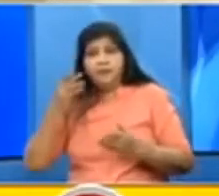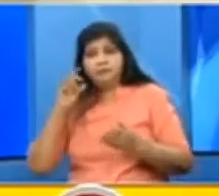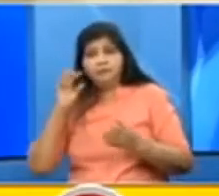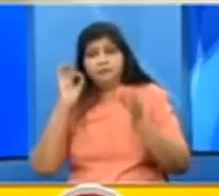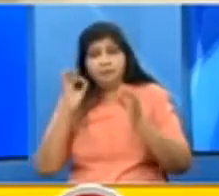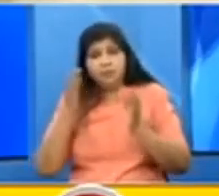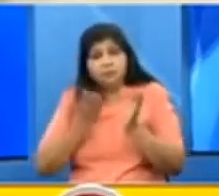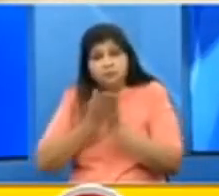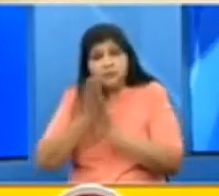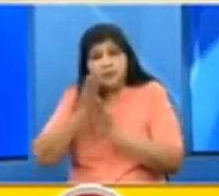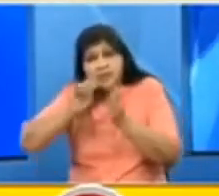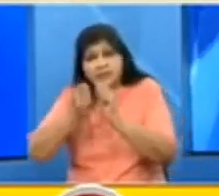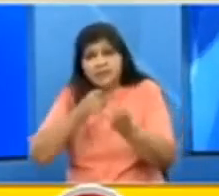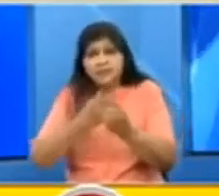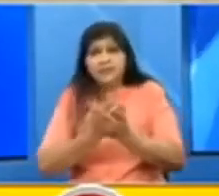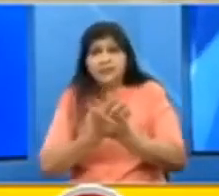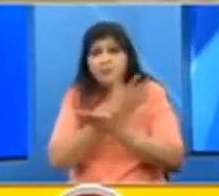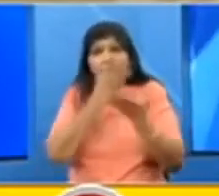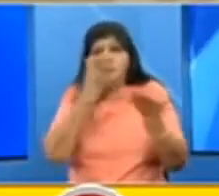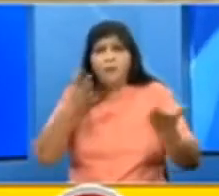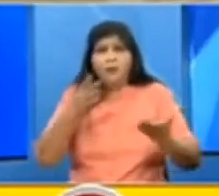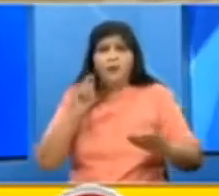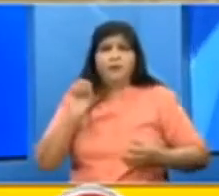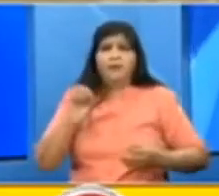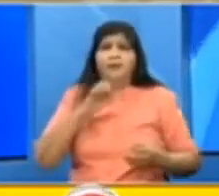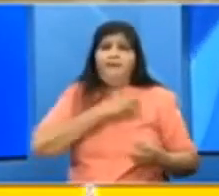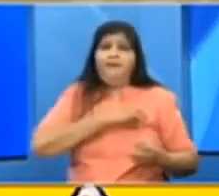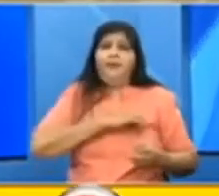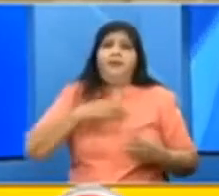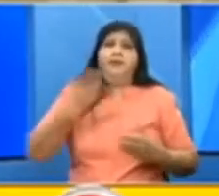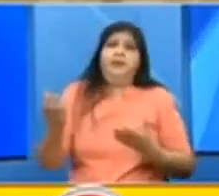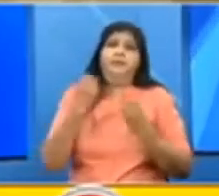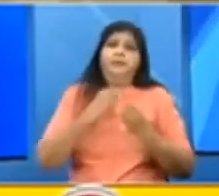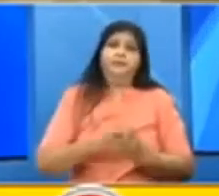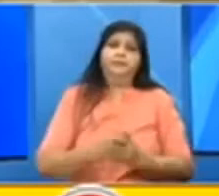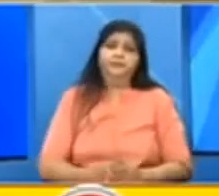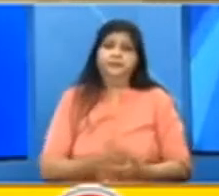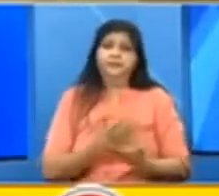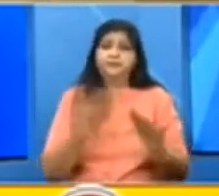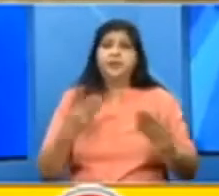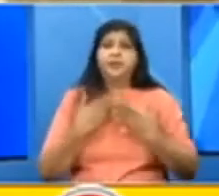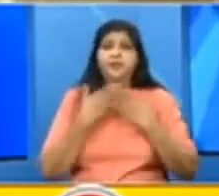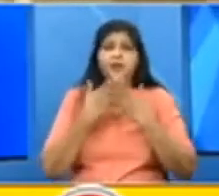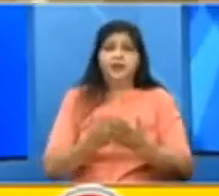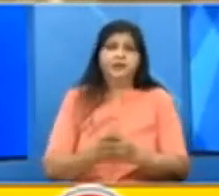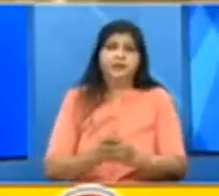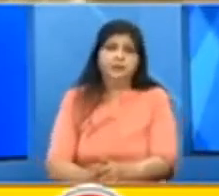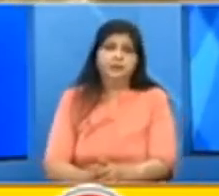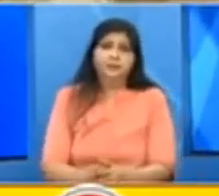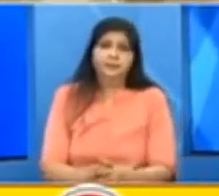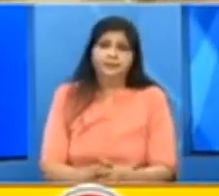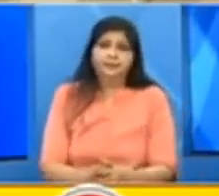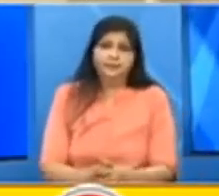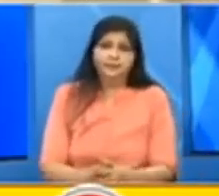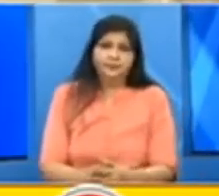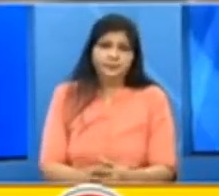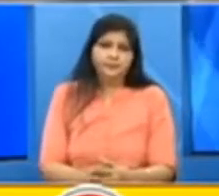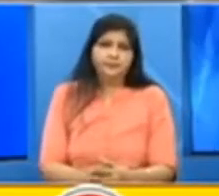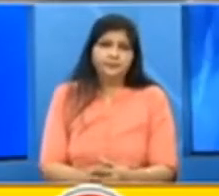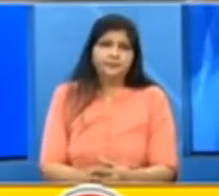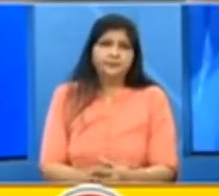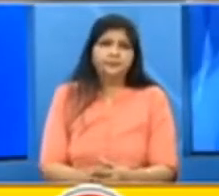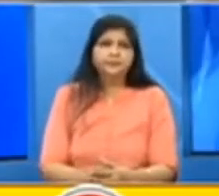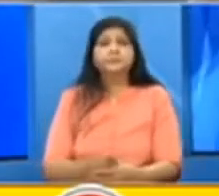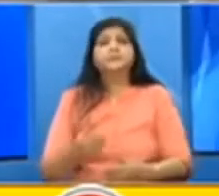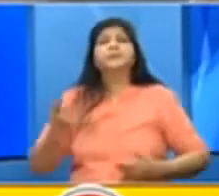आती है। बहुत बहुत अच्छा फायदा होता है लिखने से। तो बहुत बहुत बधाई मेरी तरफ से। थैंक यू सर।